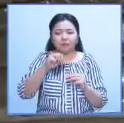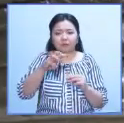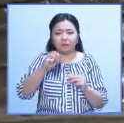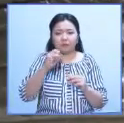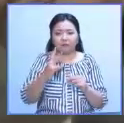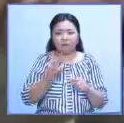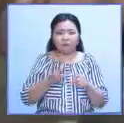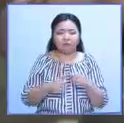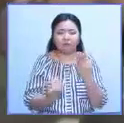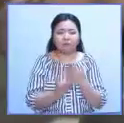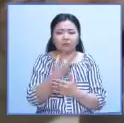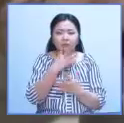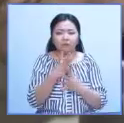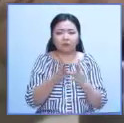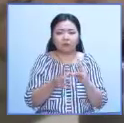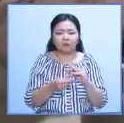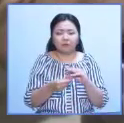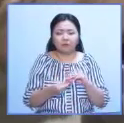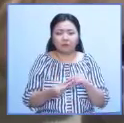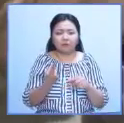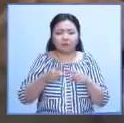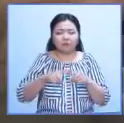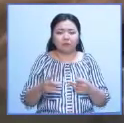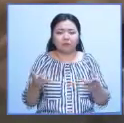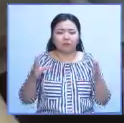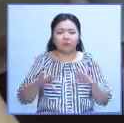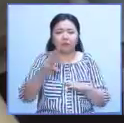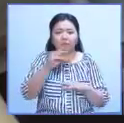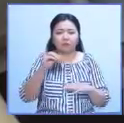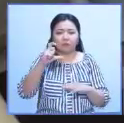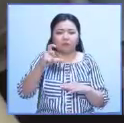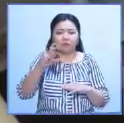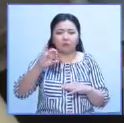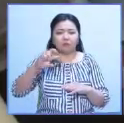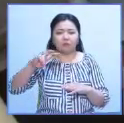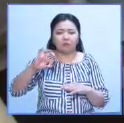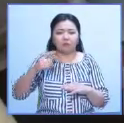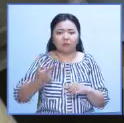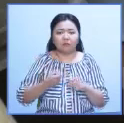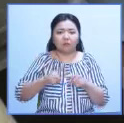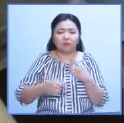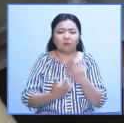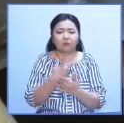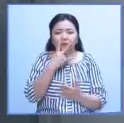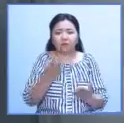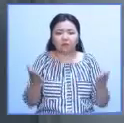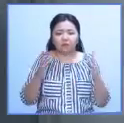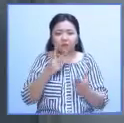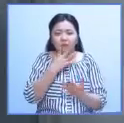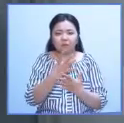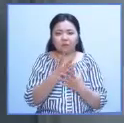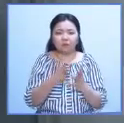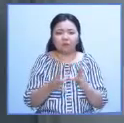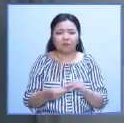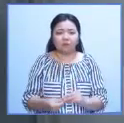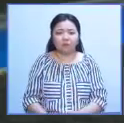бердемекші, өз ісінің қырсырын жетік меңгеріп, үнемі ізденісте жүрген технолог маманға еліміздің өзге өңірлерінен де арнайы мамандар хабарласып, өзара